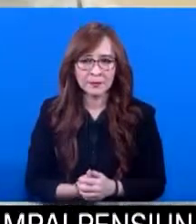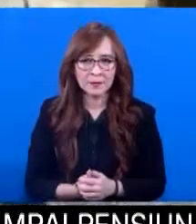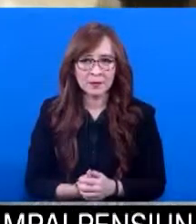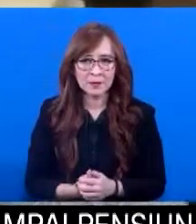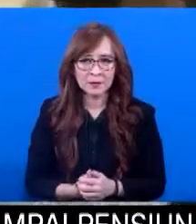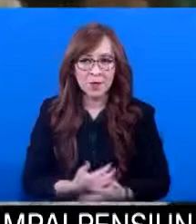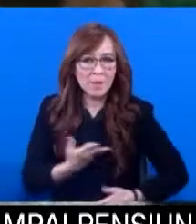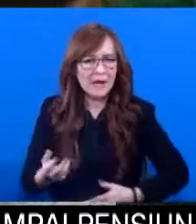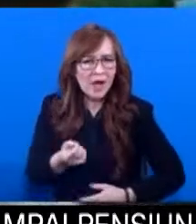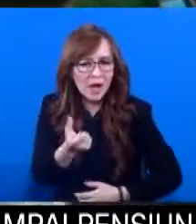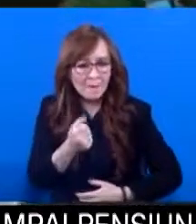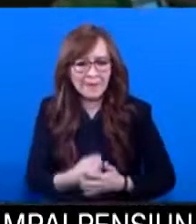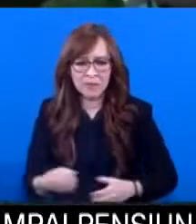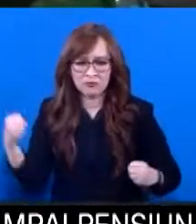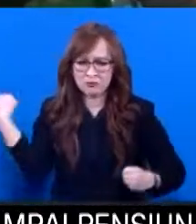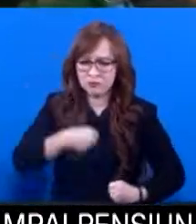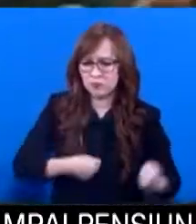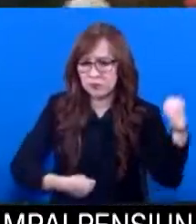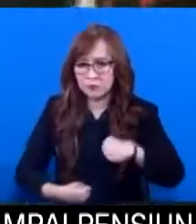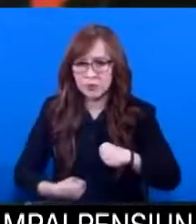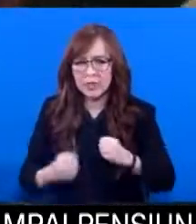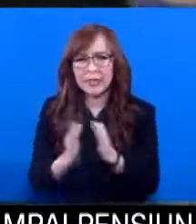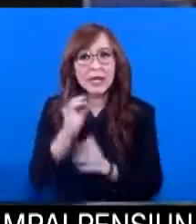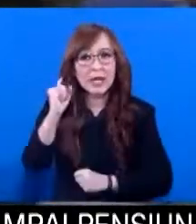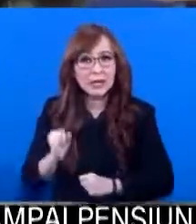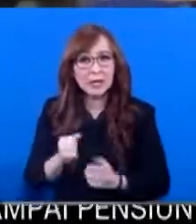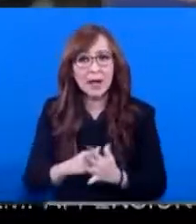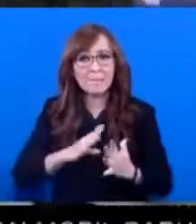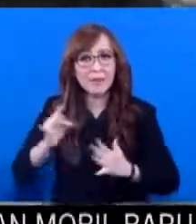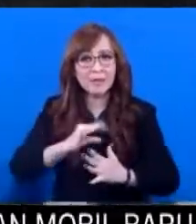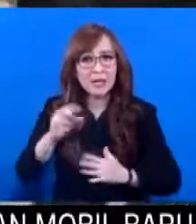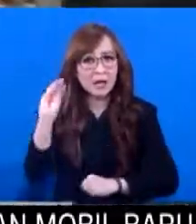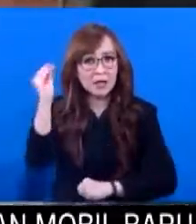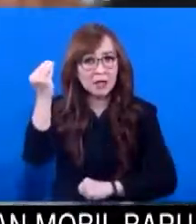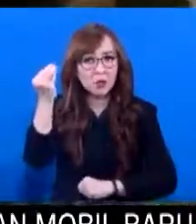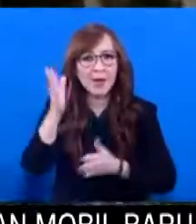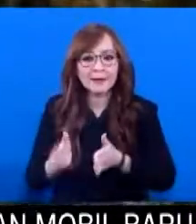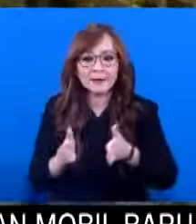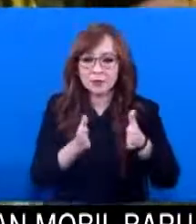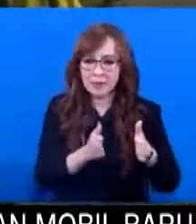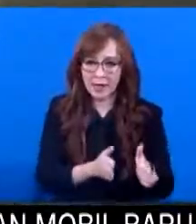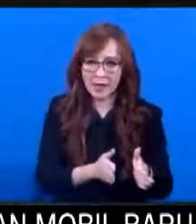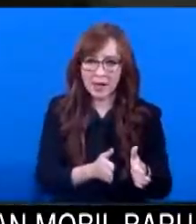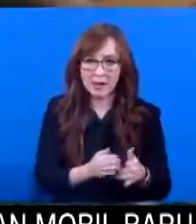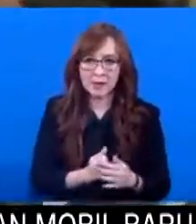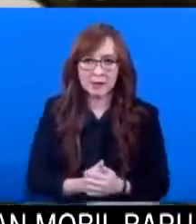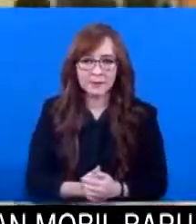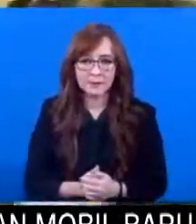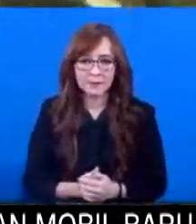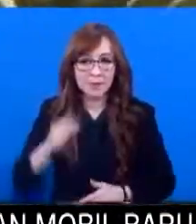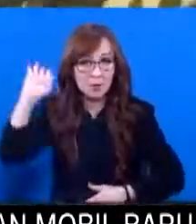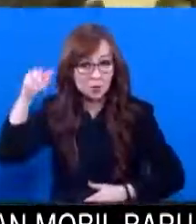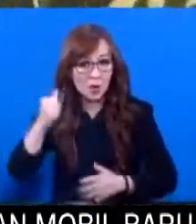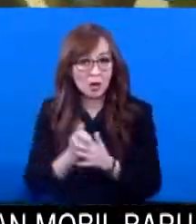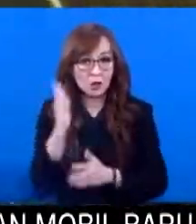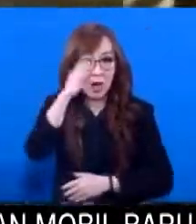Peserta nyaris baku hantam hingga akhirnya pemilihan ketua DPD KNPI Kalimantan Tengah ditunda. Saat Musda di hari